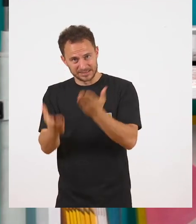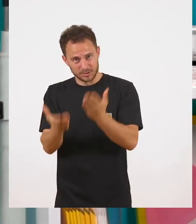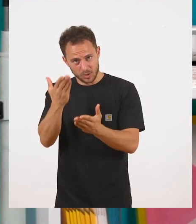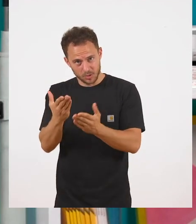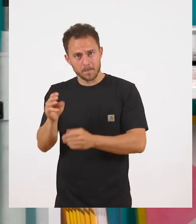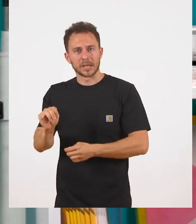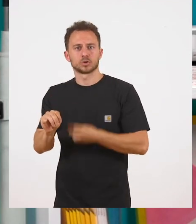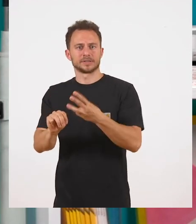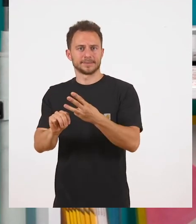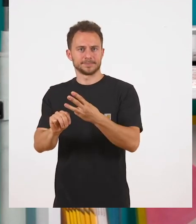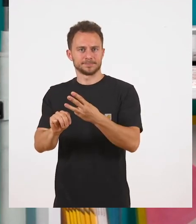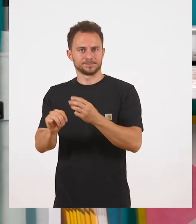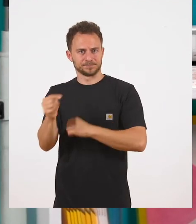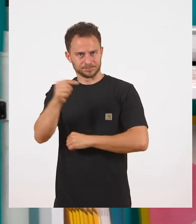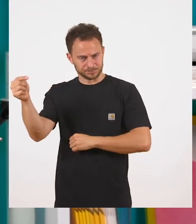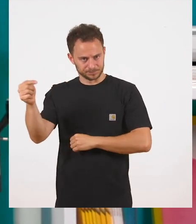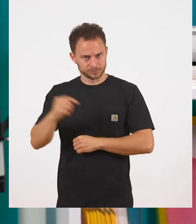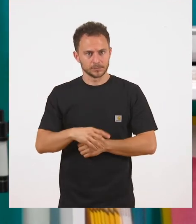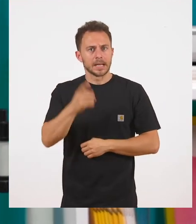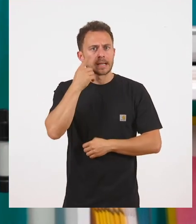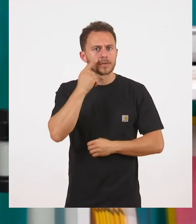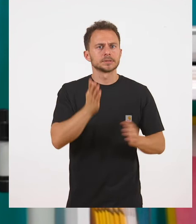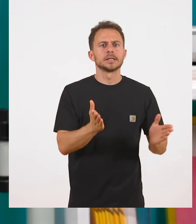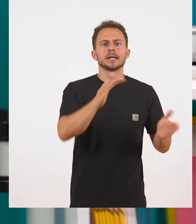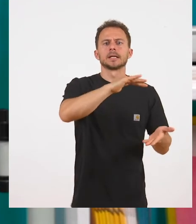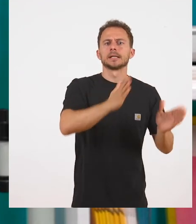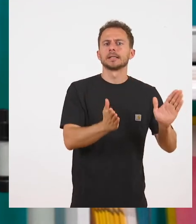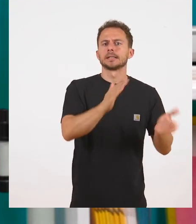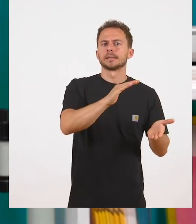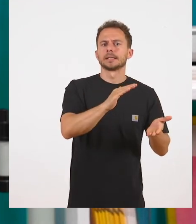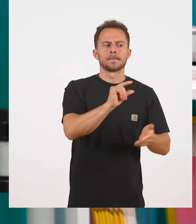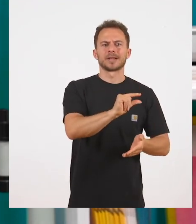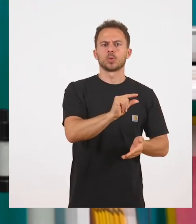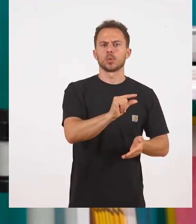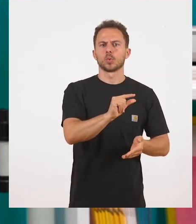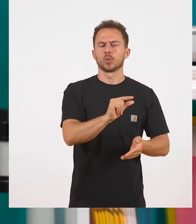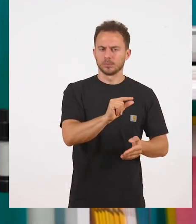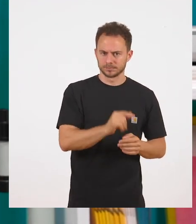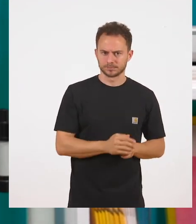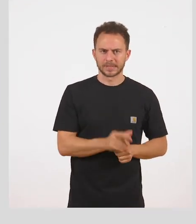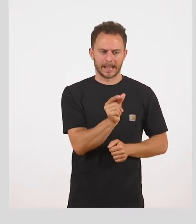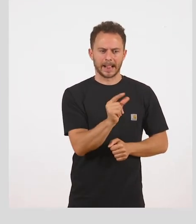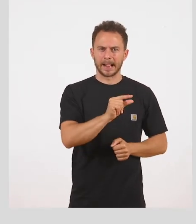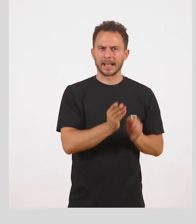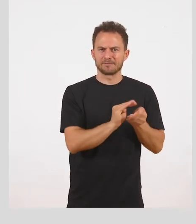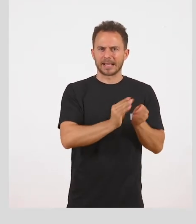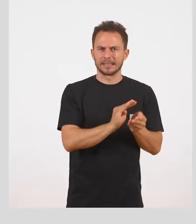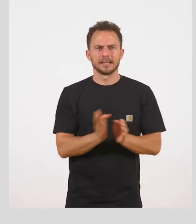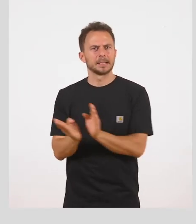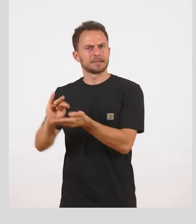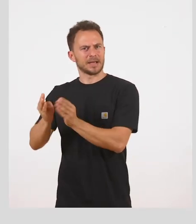παράδειγμα, όπως βλέπουμε στην εικόνα, δύο κυβάκια, δύο κυβικά εκατοστά, όχι κυβικά μέτρα, πιο μικρά. Από διαφορετικό